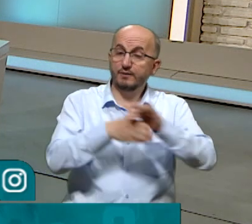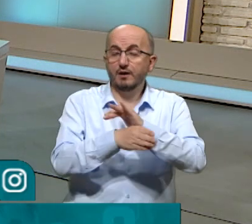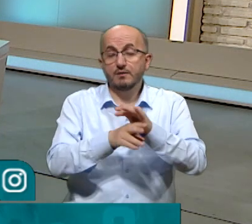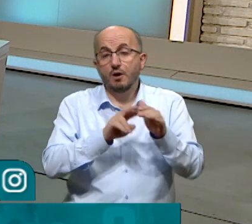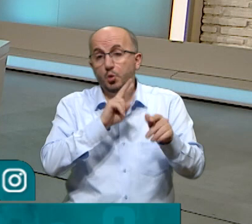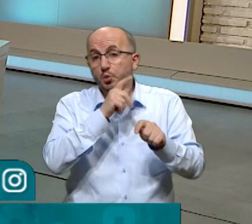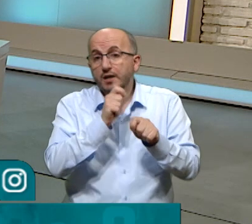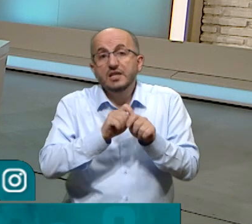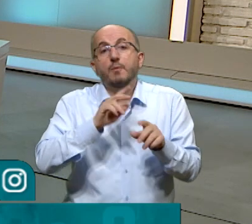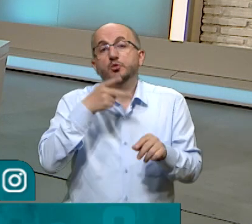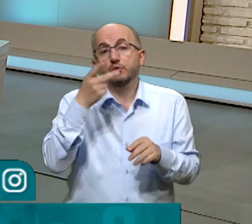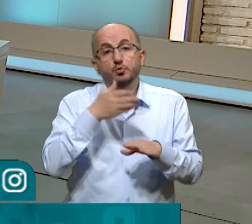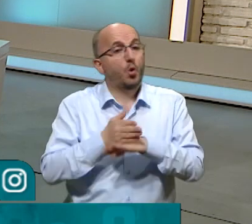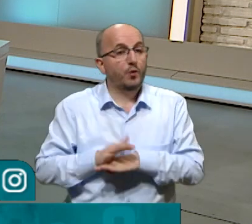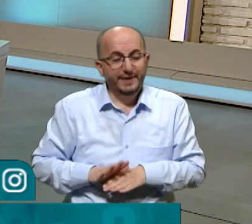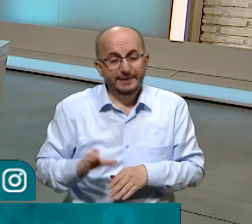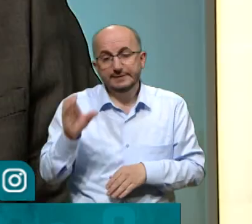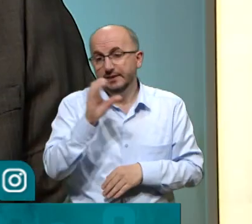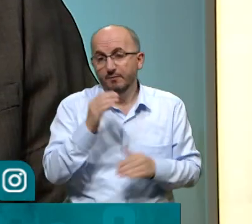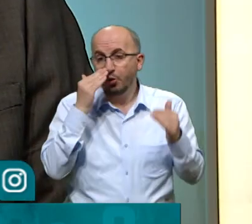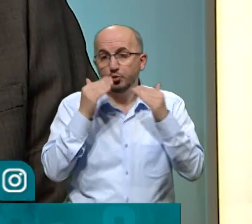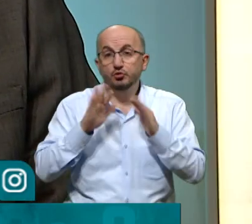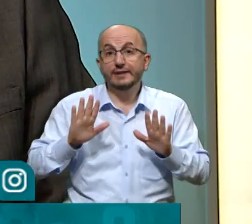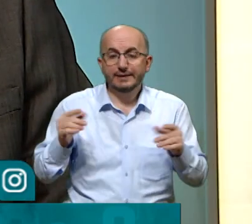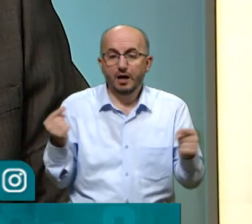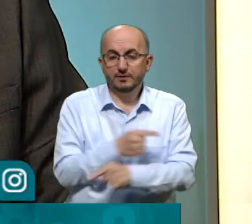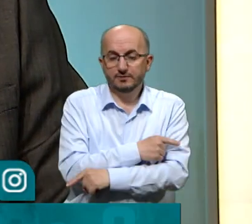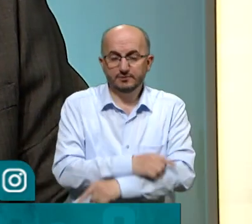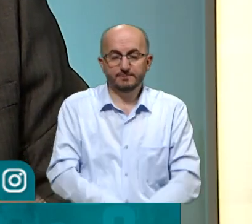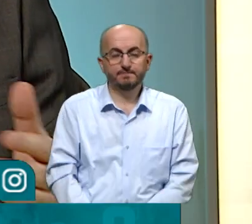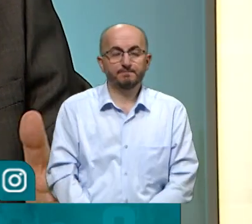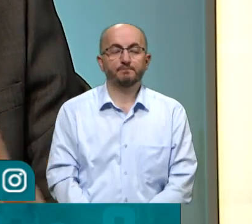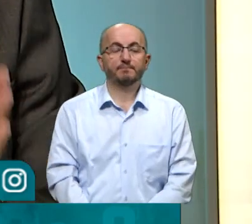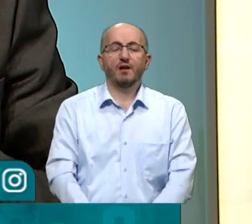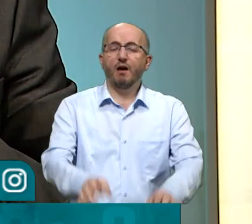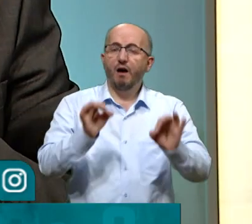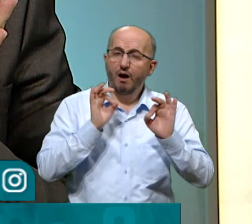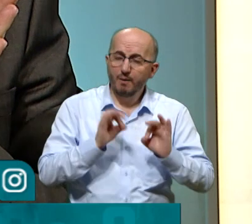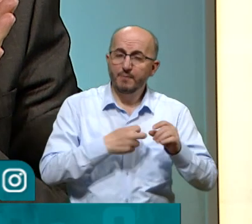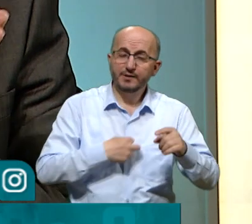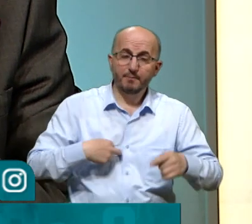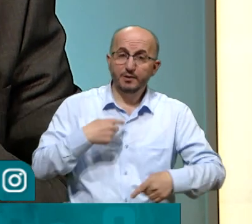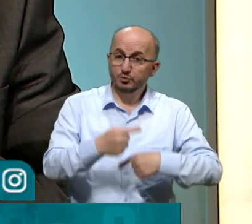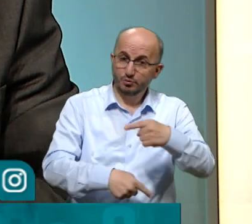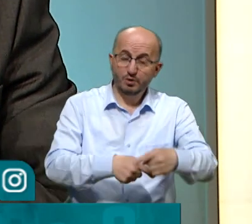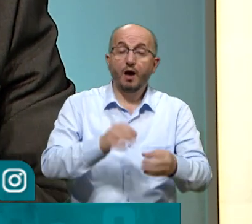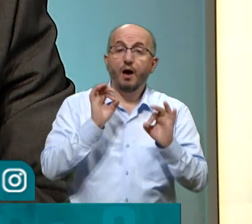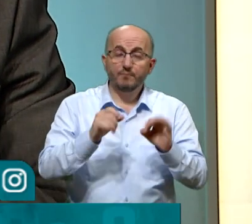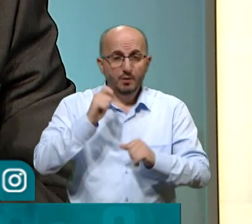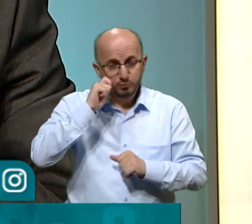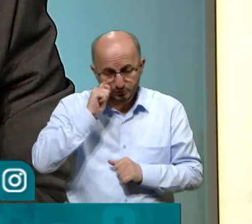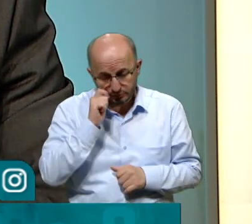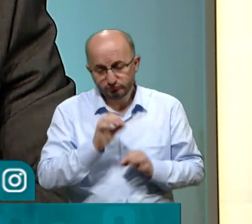işleme sözü doğru bir söz değil yanlıştır İslam'a da nedir aykırıdır bekliyor ama hem Seyyid hem de Mümin